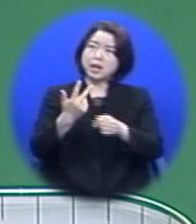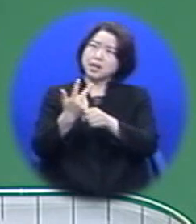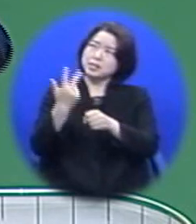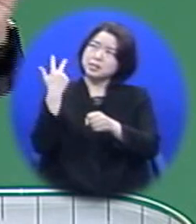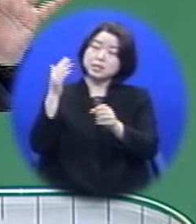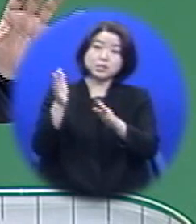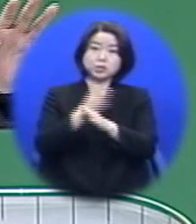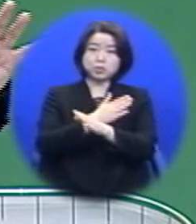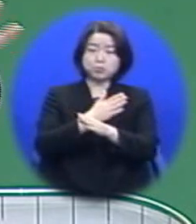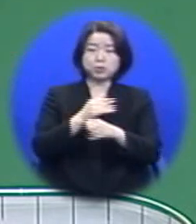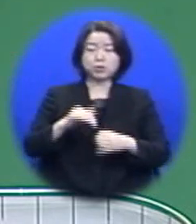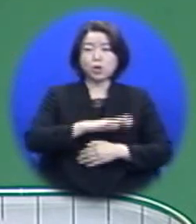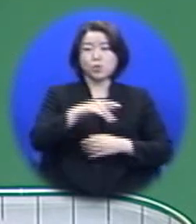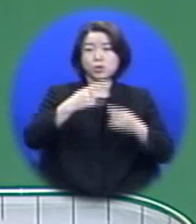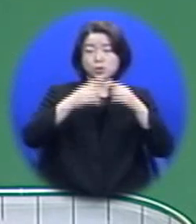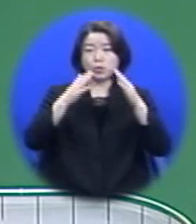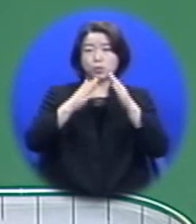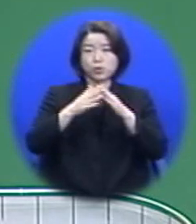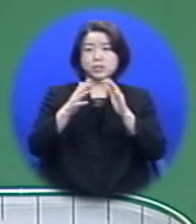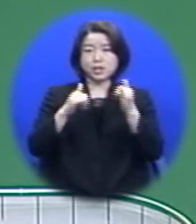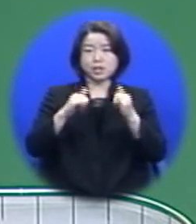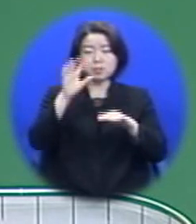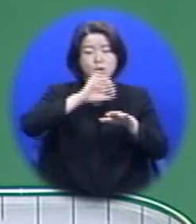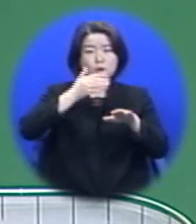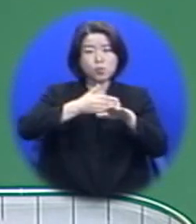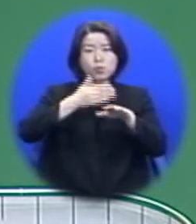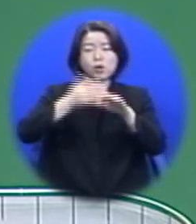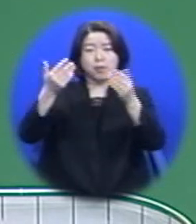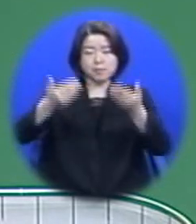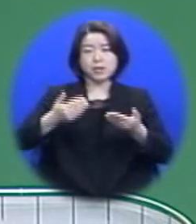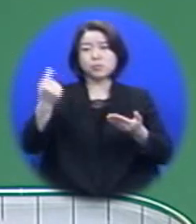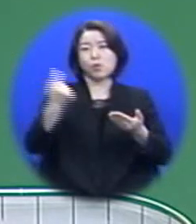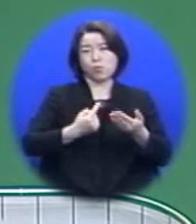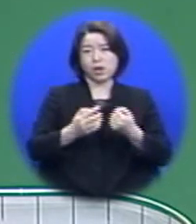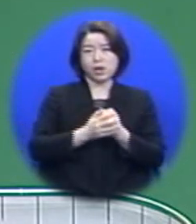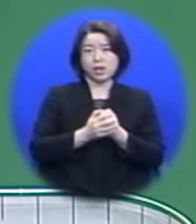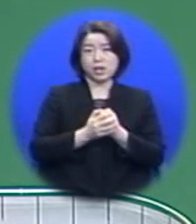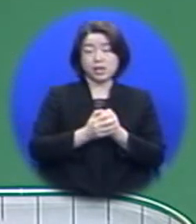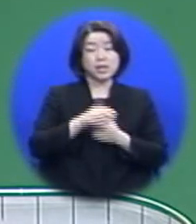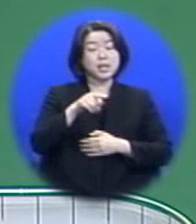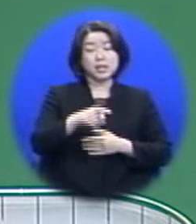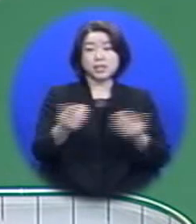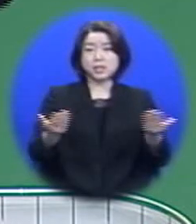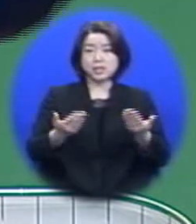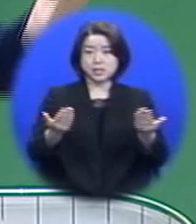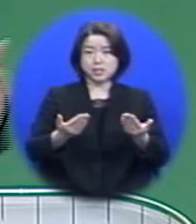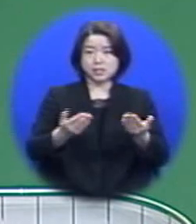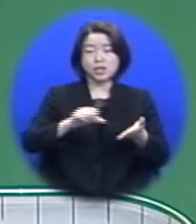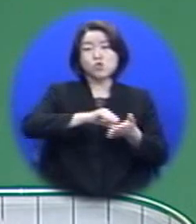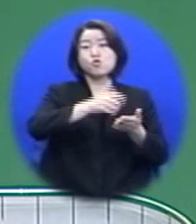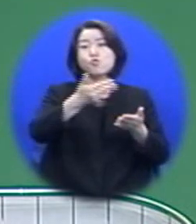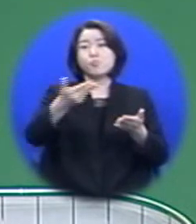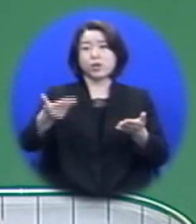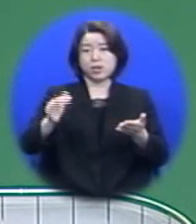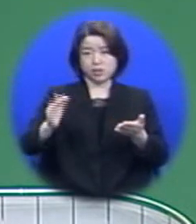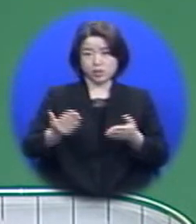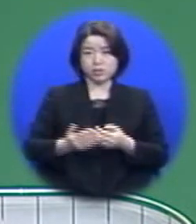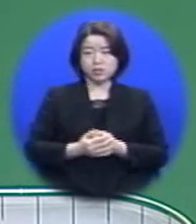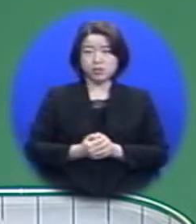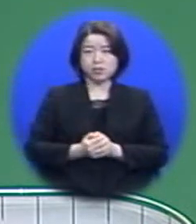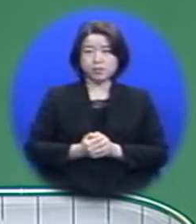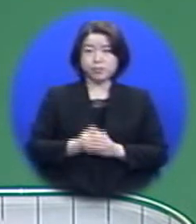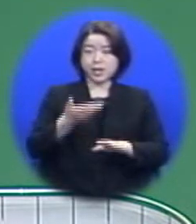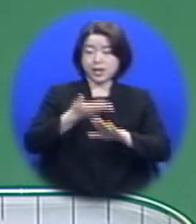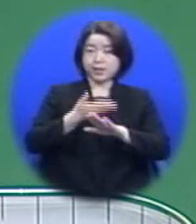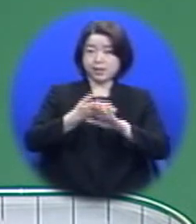우리 교우들이 훈련을 받으며 왔습니다 이제 꽤이 일이이 사역이 유명해졌어요